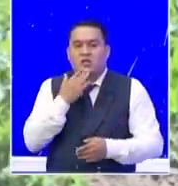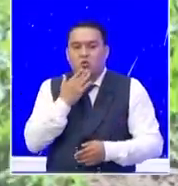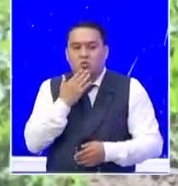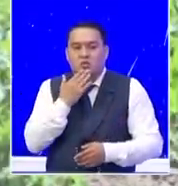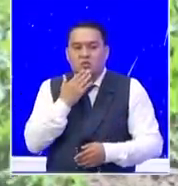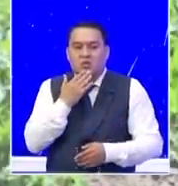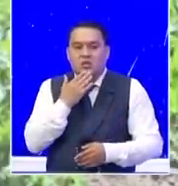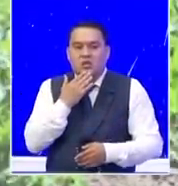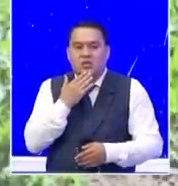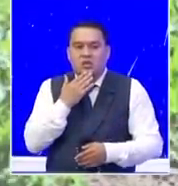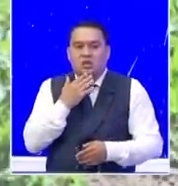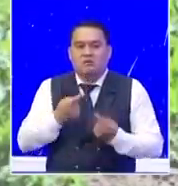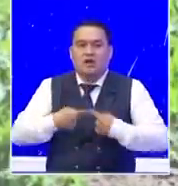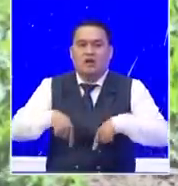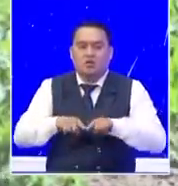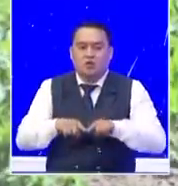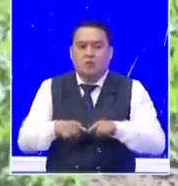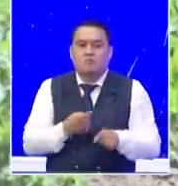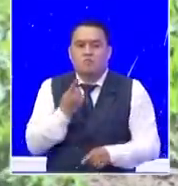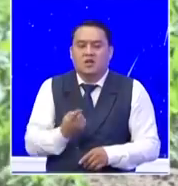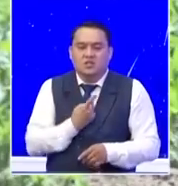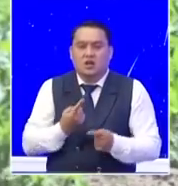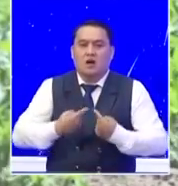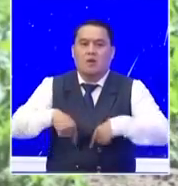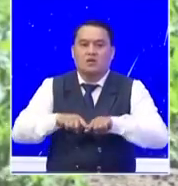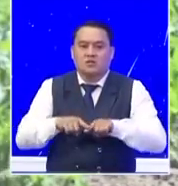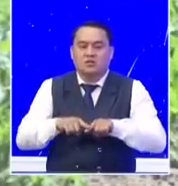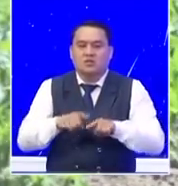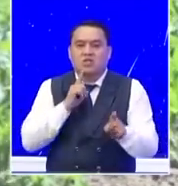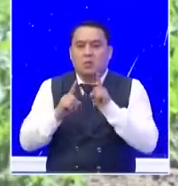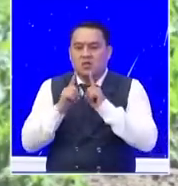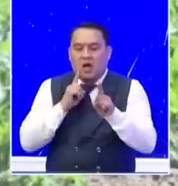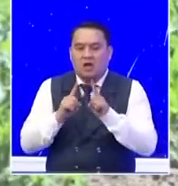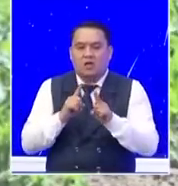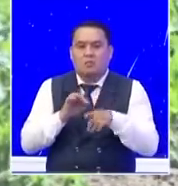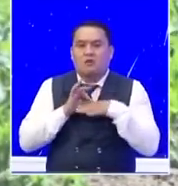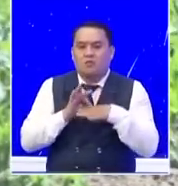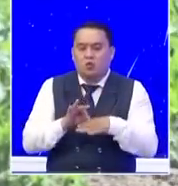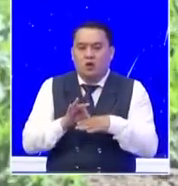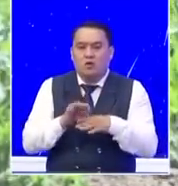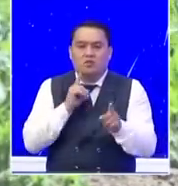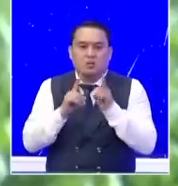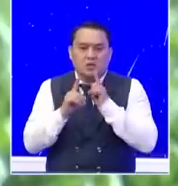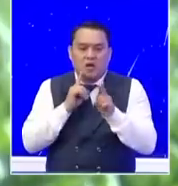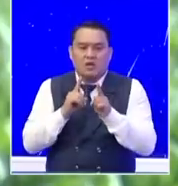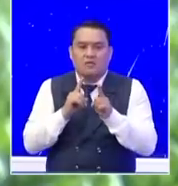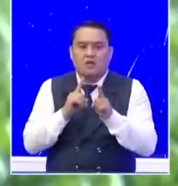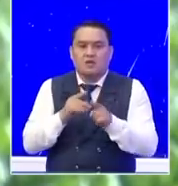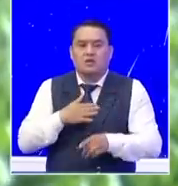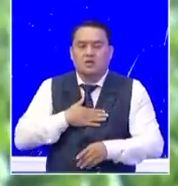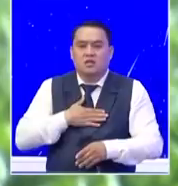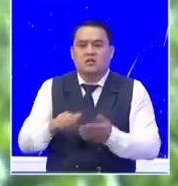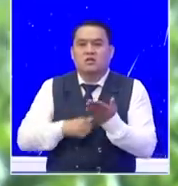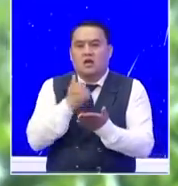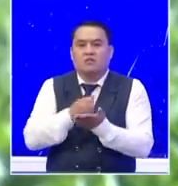зарубежья. Организовываем мастер-классы, организовываем семинары, круглые столы. Наша